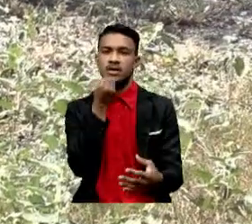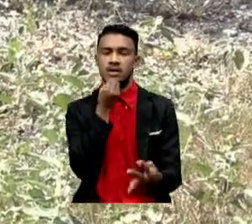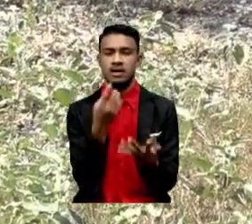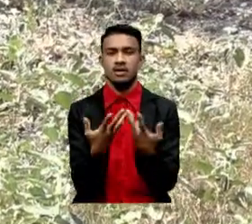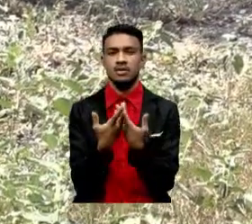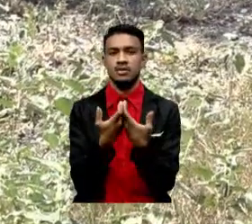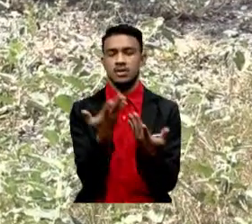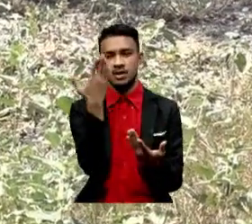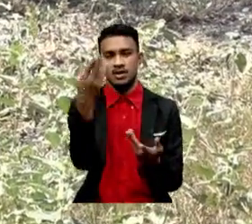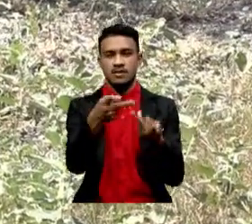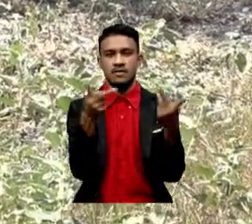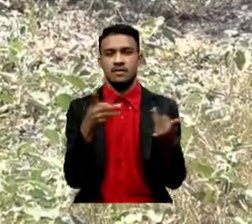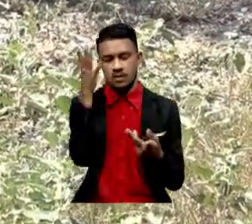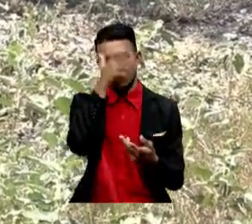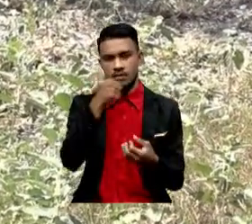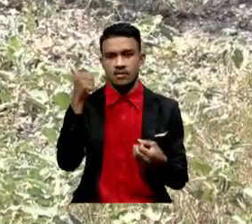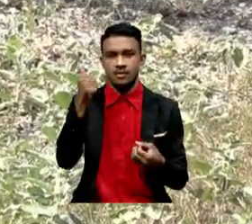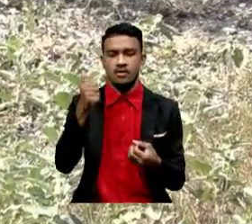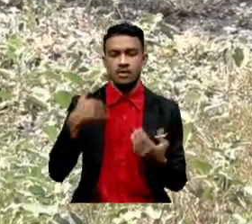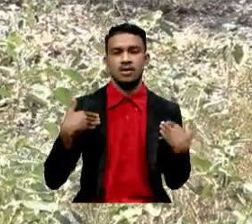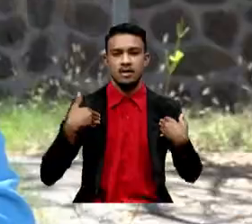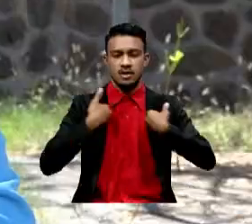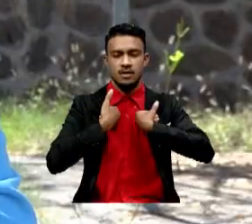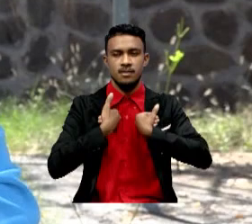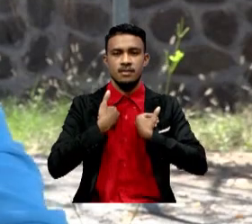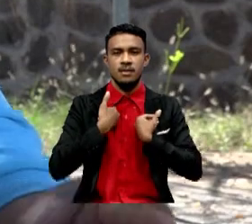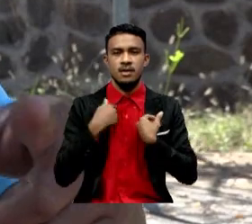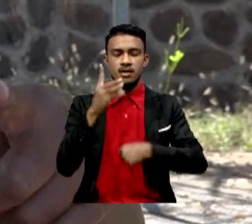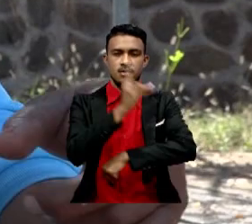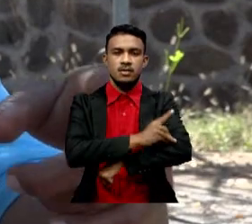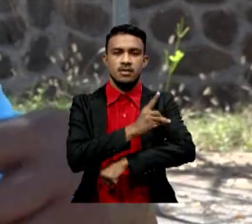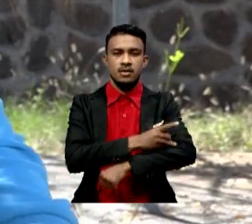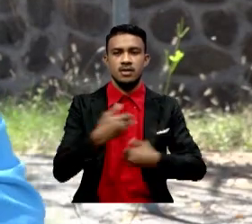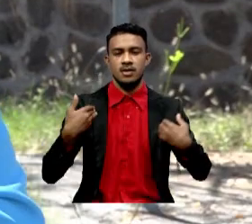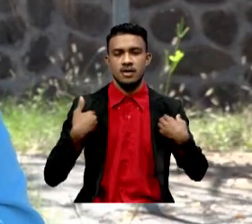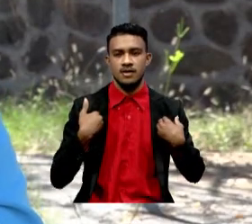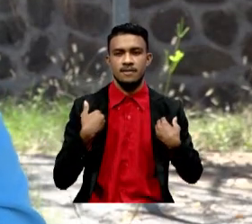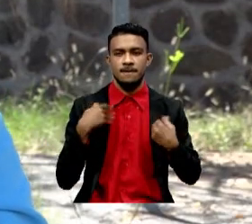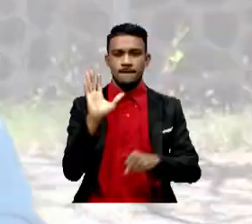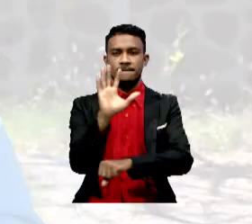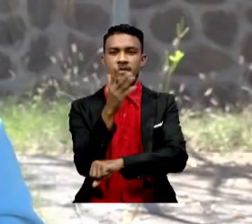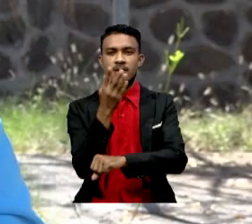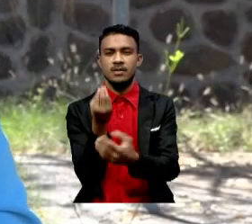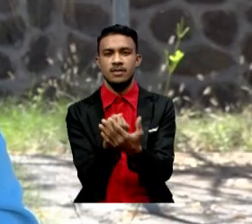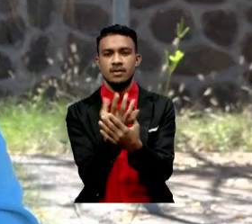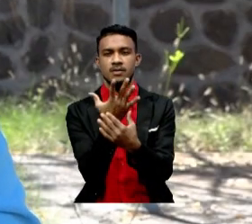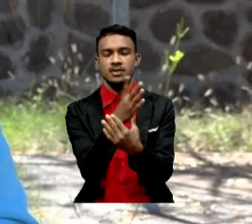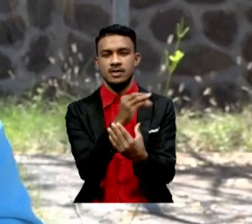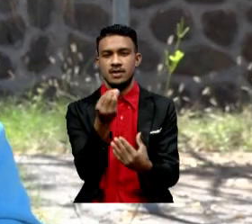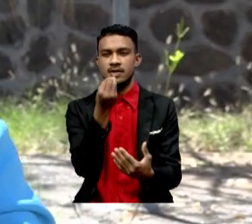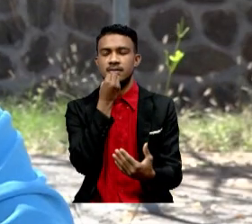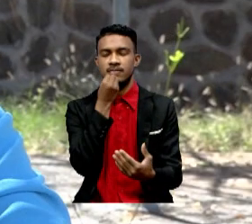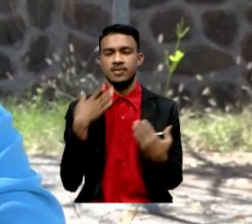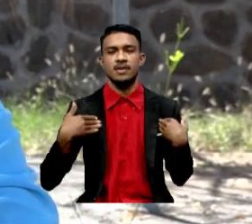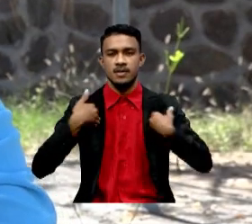jardin. Animal lau asane lor-lor lau elansane. Are ayoan sernemus animal han hota. Nain iya mes na